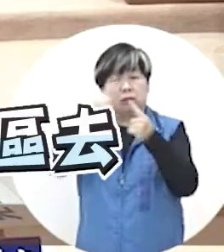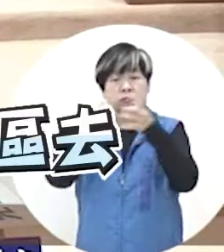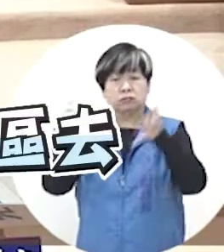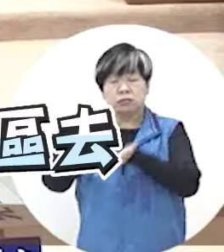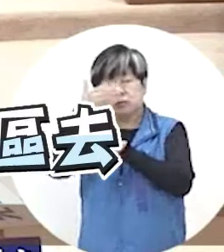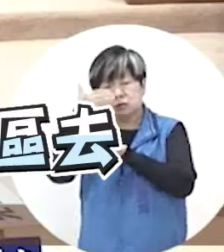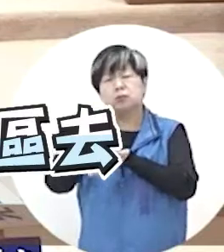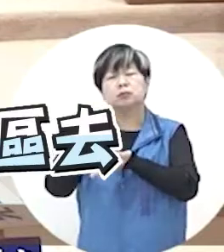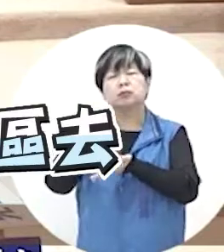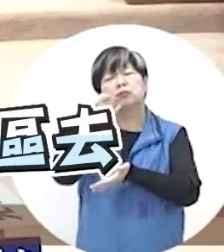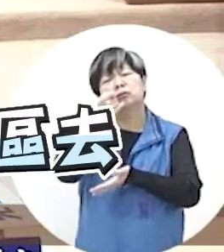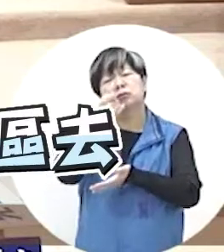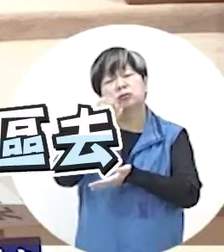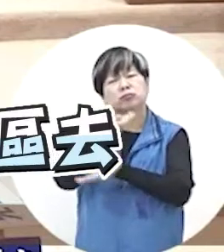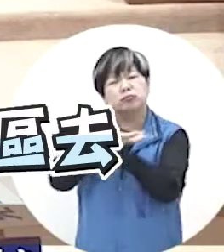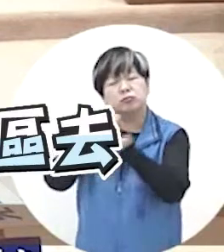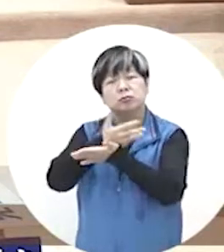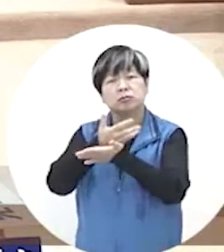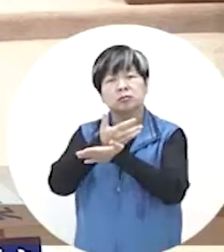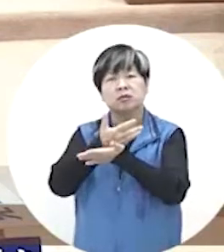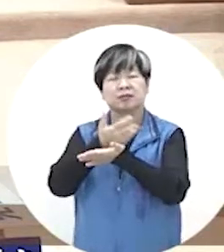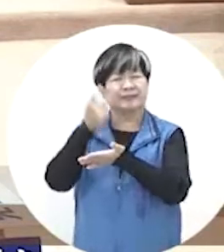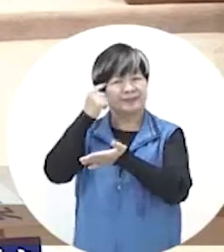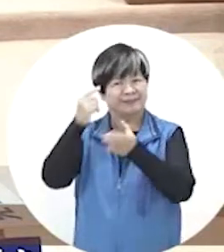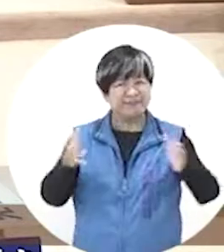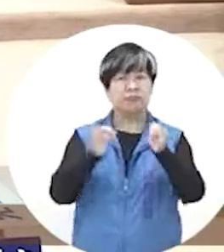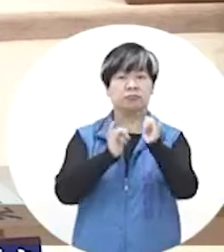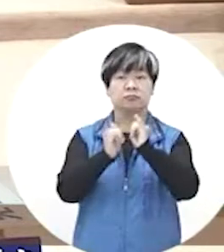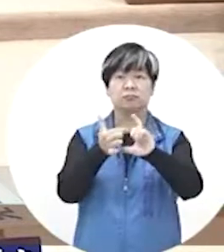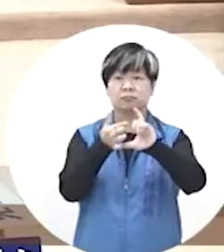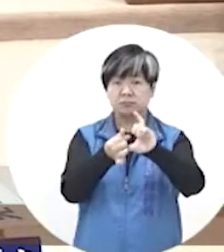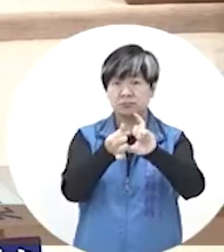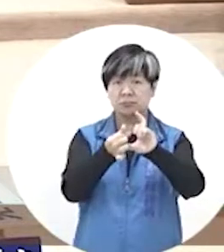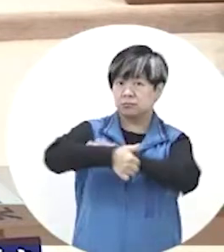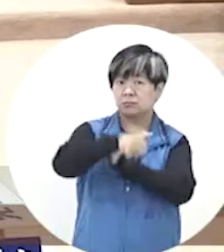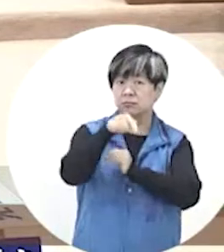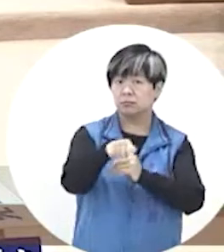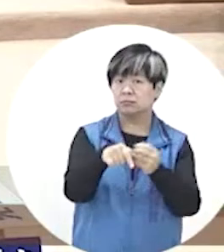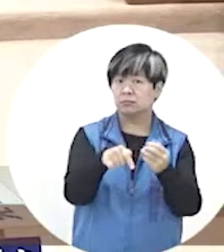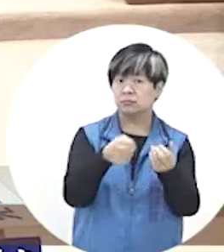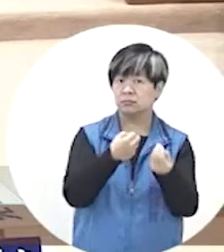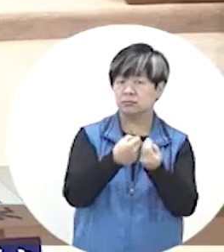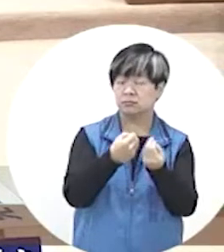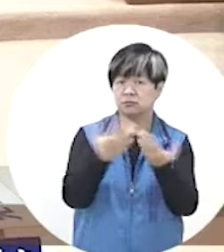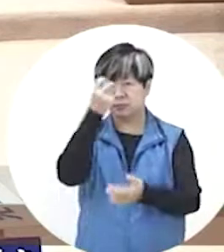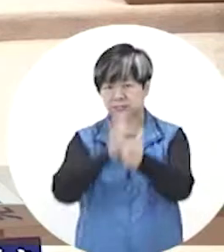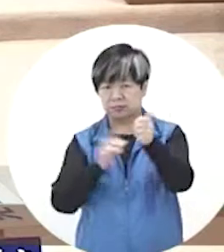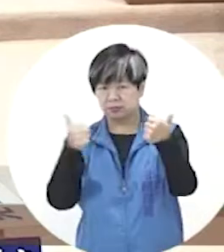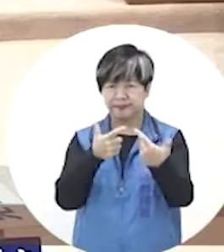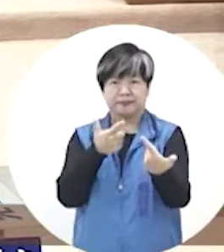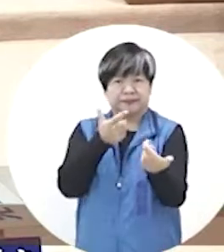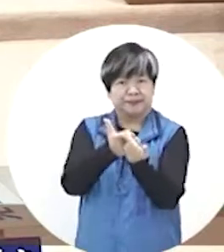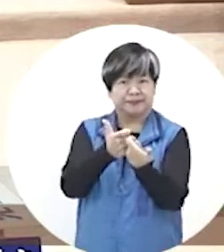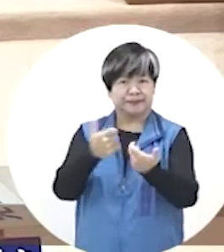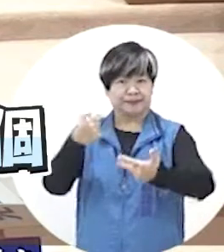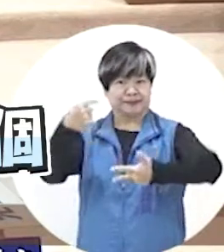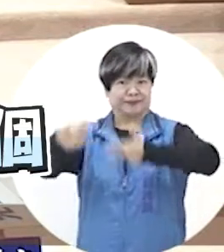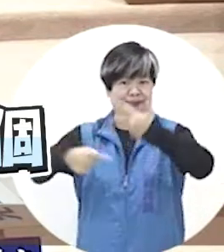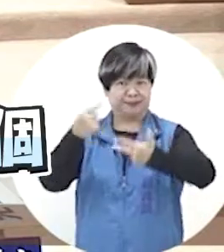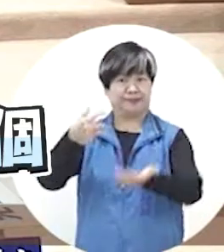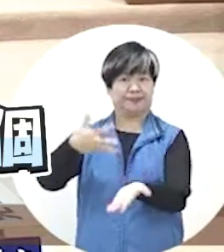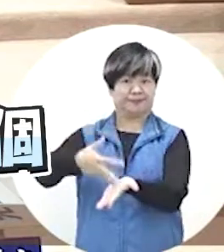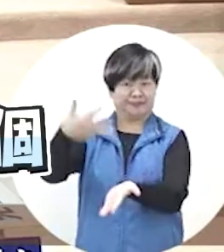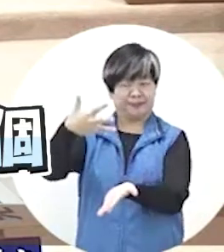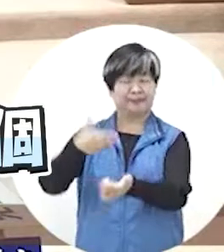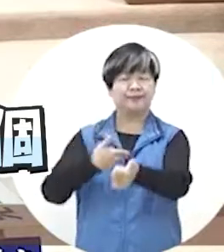一点了，可是既然我们要延伸到社区去，好，那我们怎么去进到这个社区之后再跟管委会结合，除了这个八堂课之外，可以让